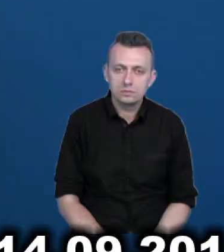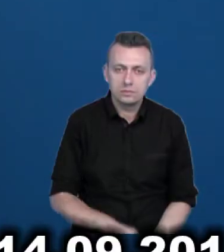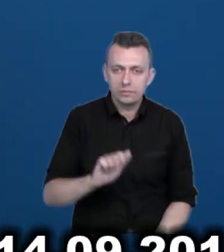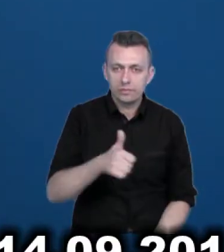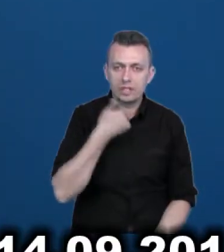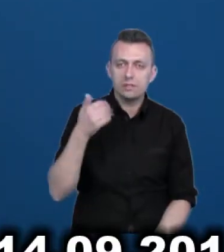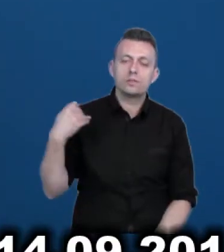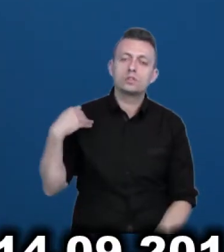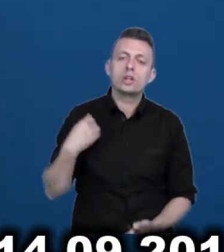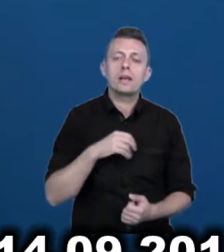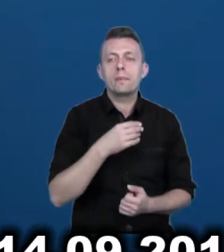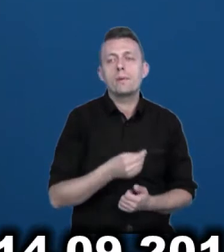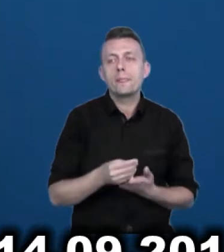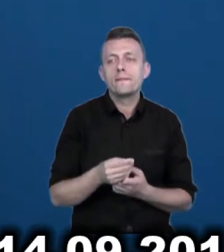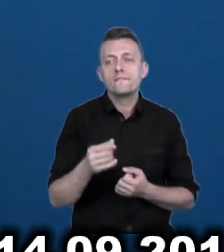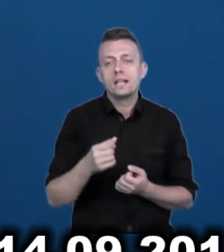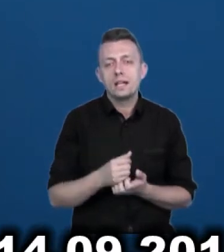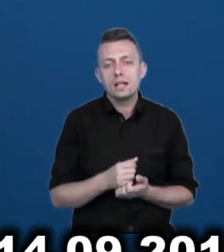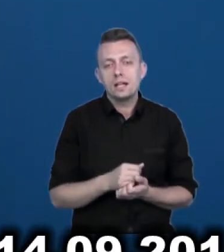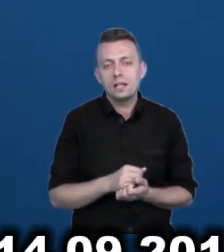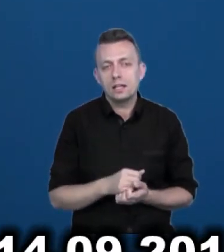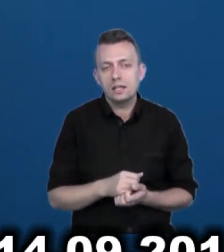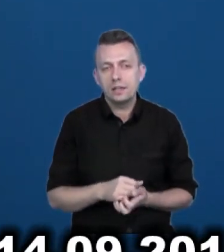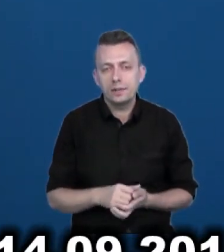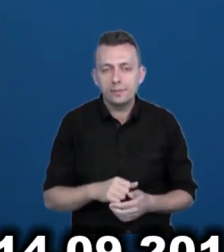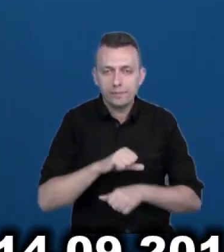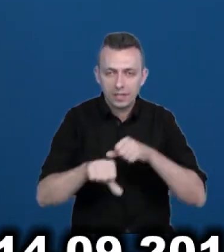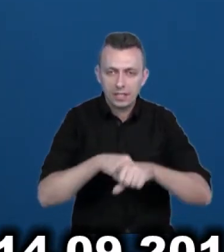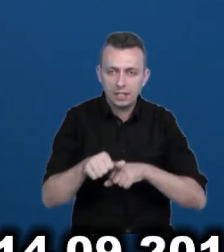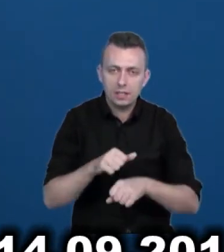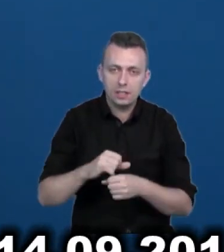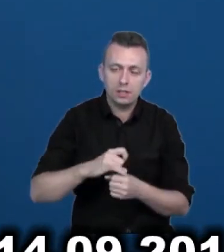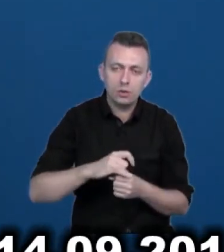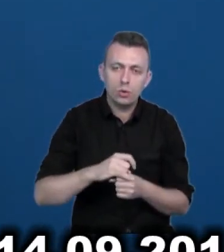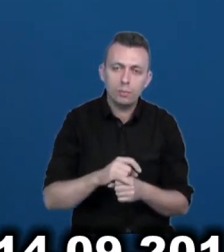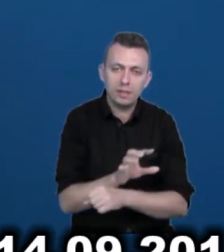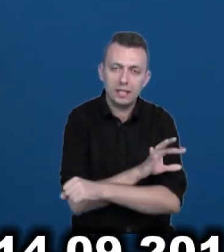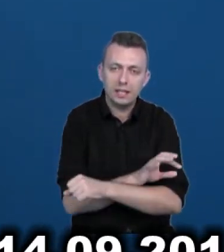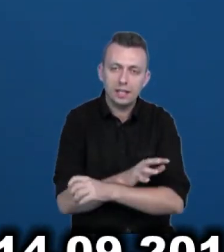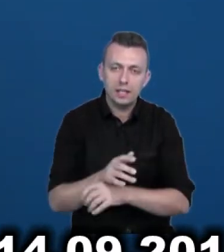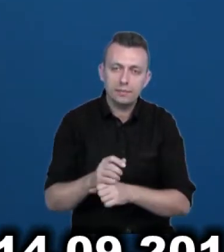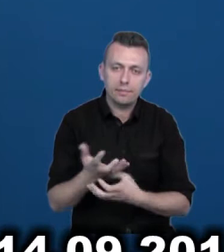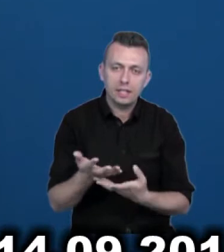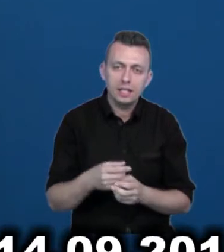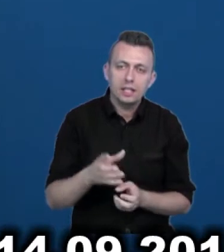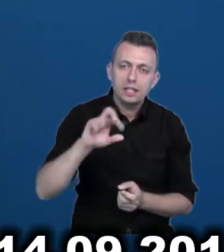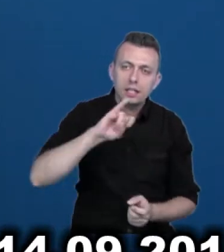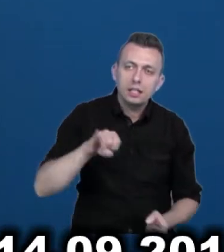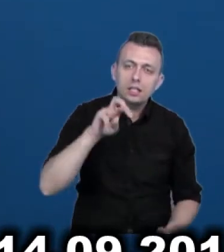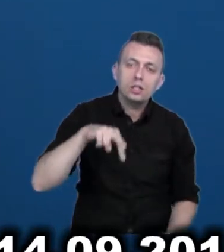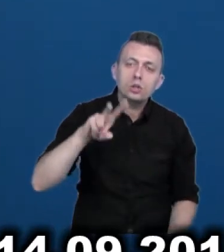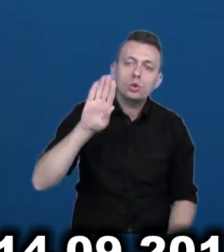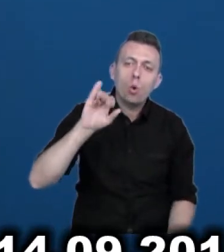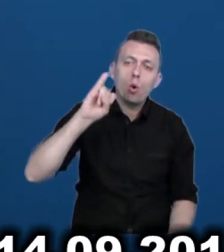Wczoraj obchodzono mały jubileusz istnienia w Kutnie szkoły Wing Tsun Kung Fu. Jak wygląda ta sztuka walki, można się przekonać,